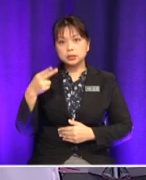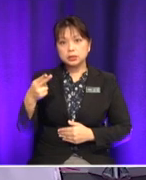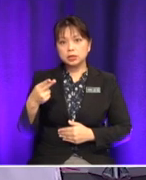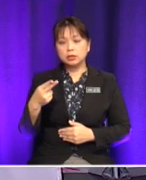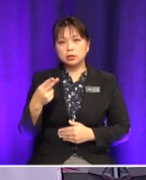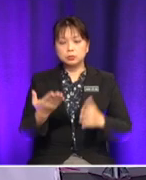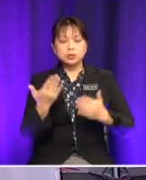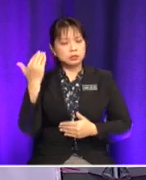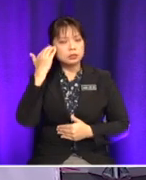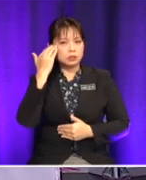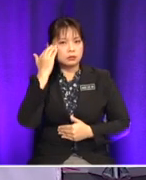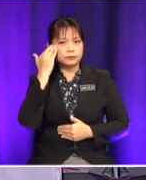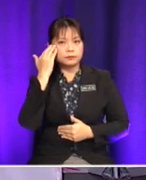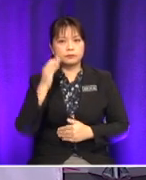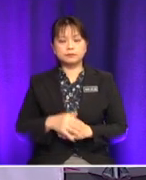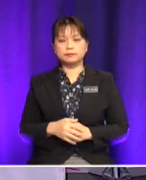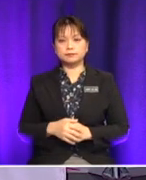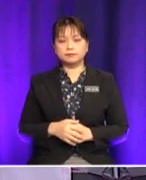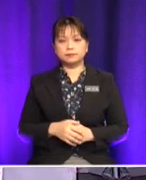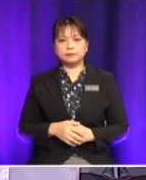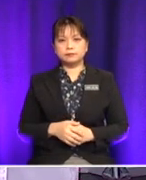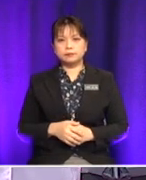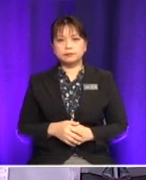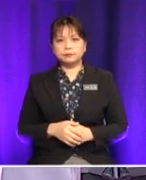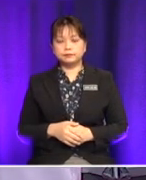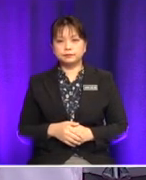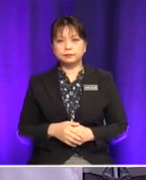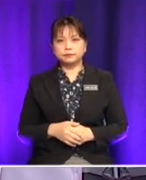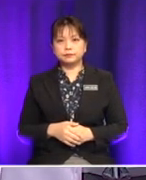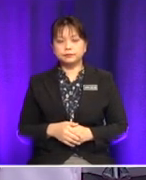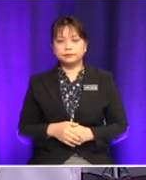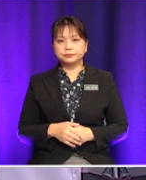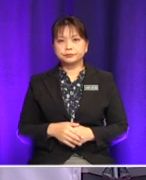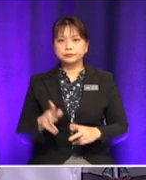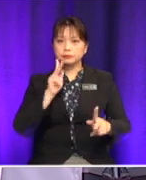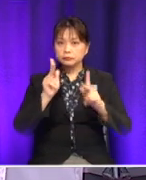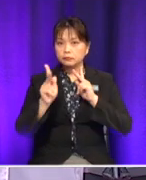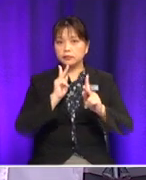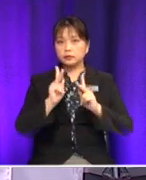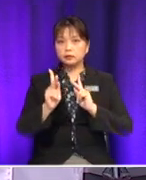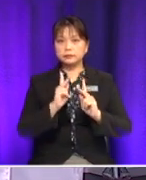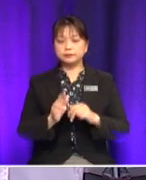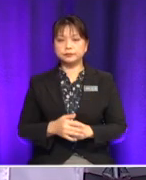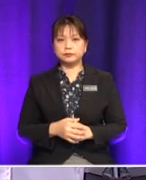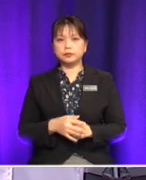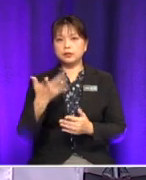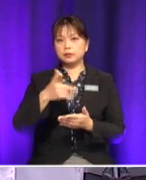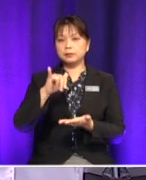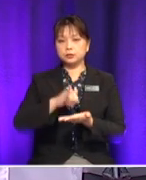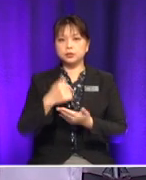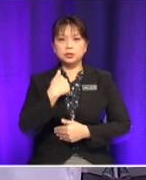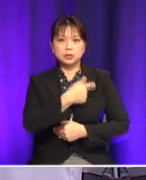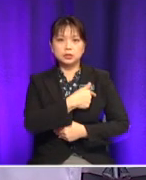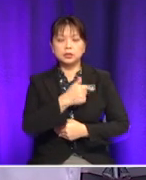takdir lah eksperimen kita tuh lagi sangat kita tidak boleh meramal berkomunikasi nah kemudian kita ada